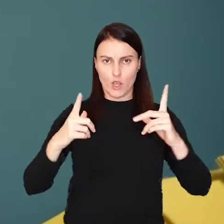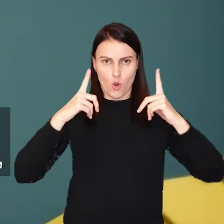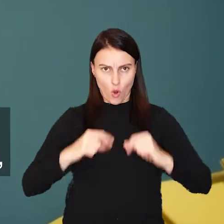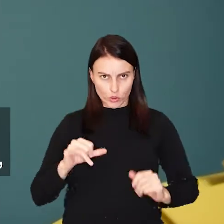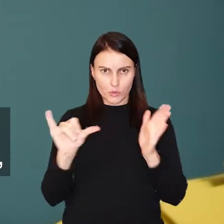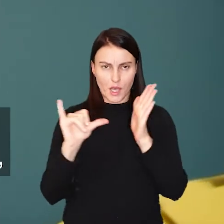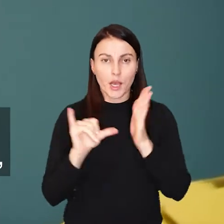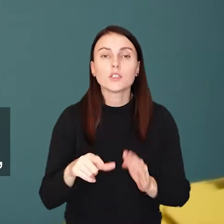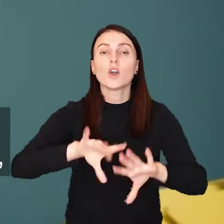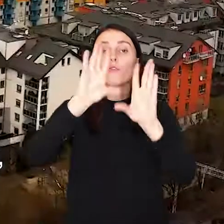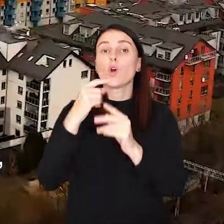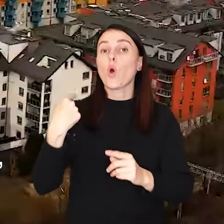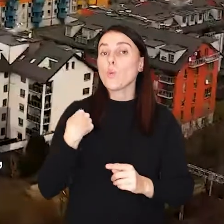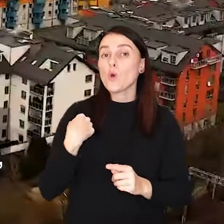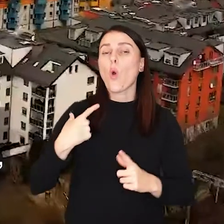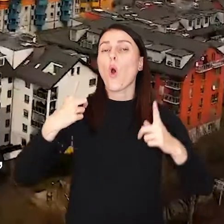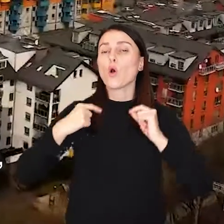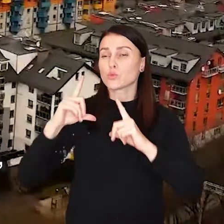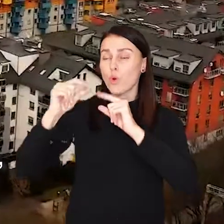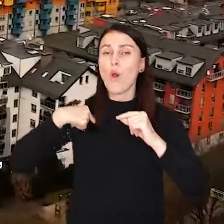kandydatów. Frekwencja w wyborach wyniosła